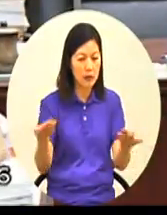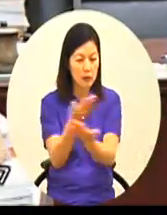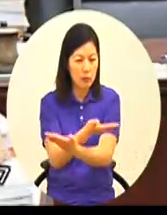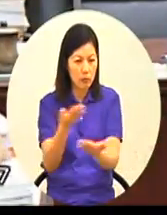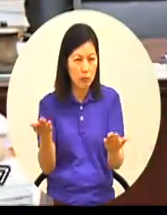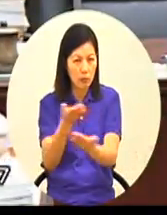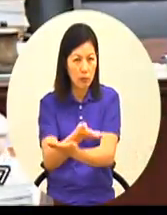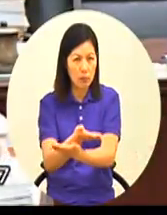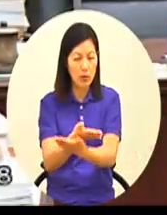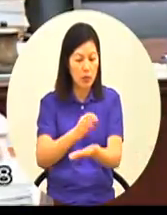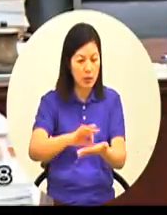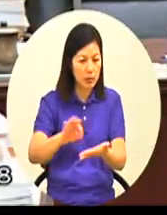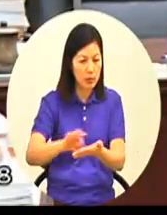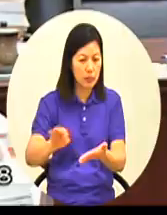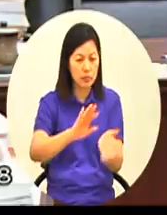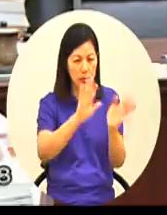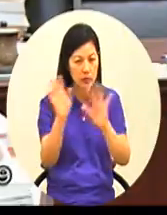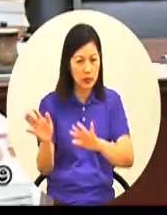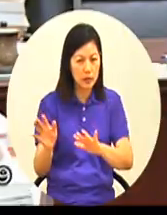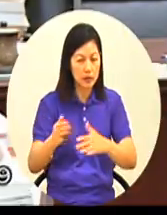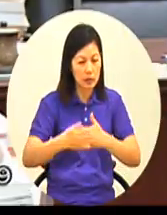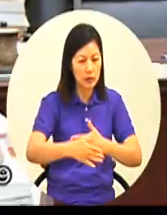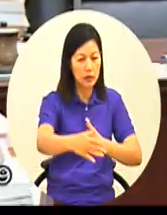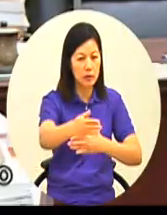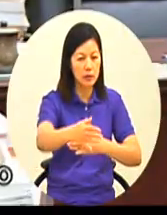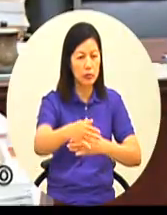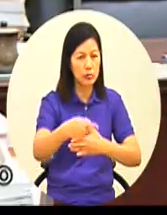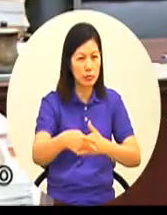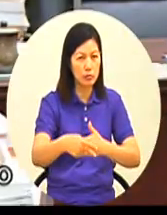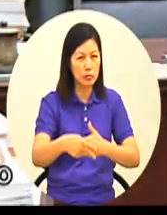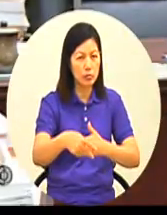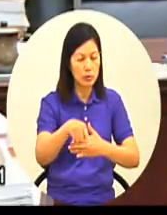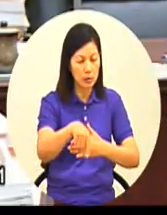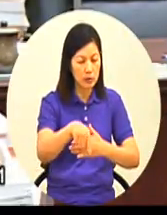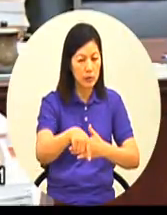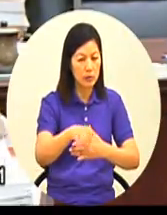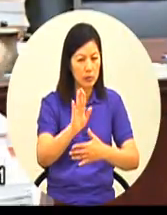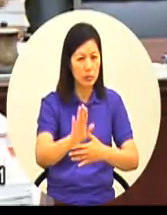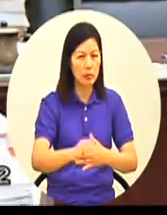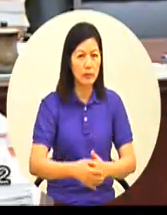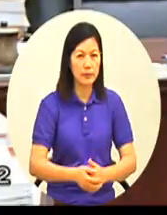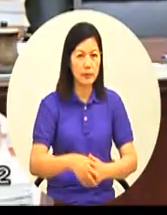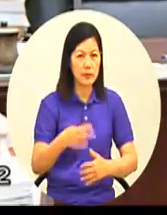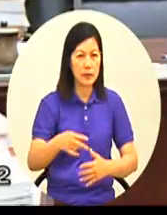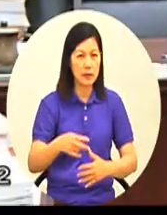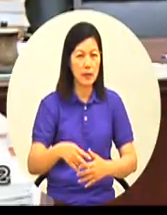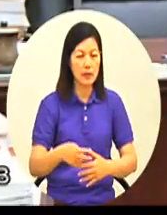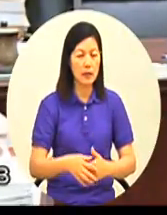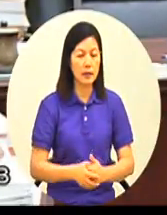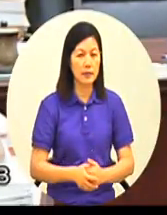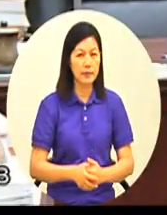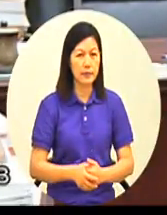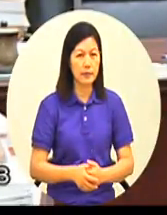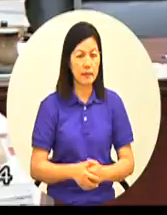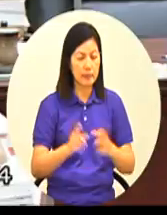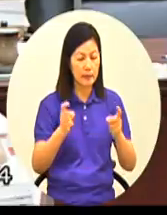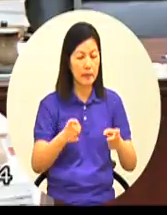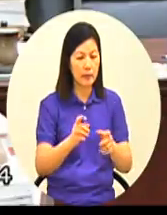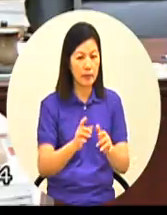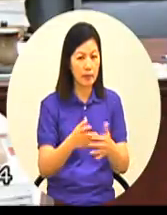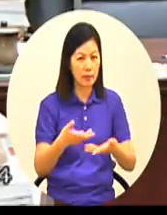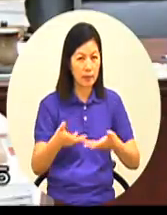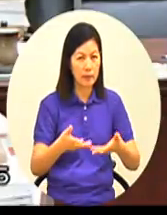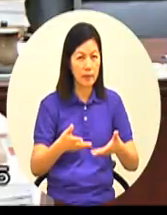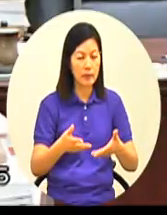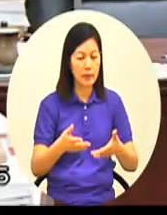交换跟使用进行的还算有一个轨道。现在郭天贵高升去港务公司当总经理，